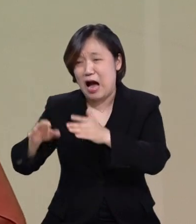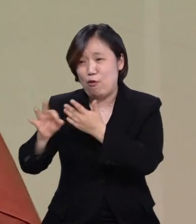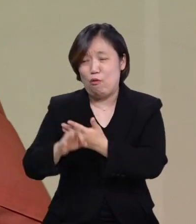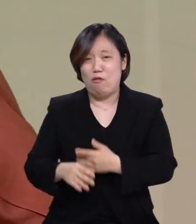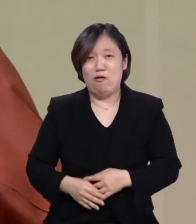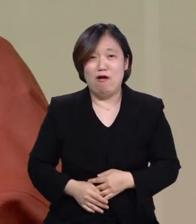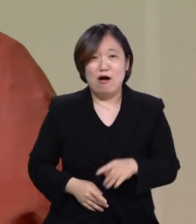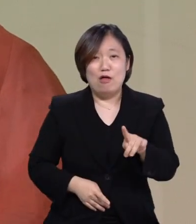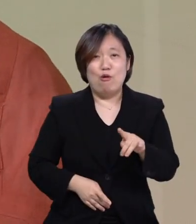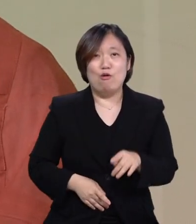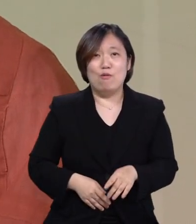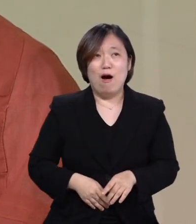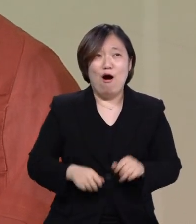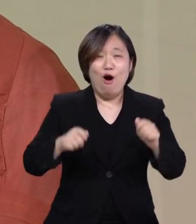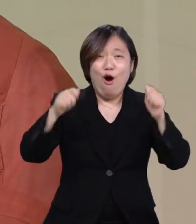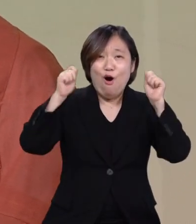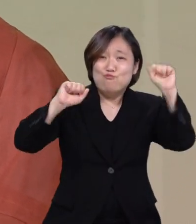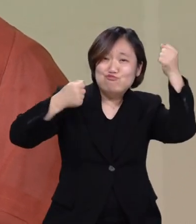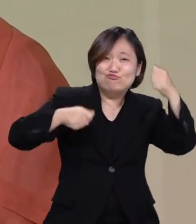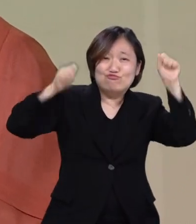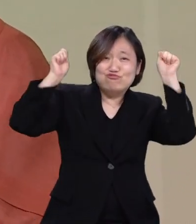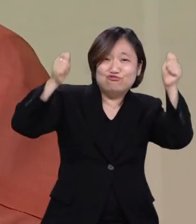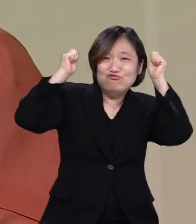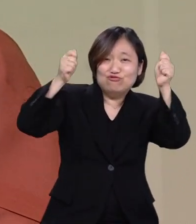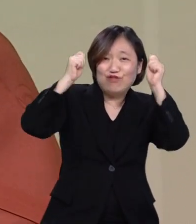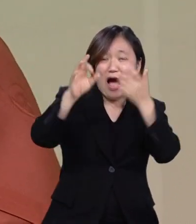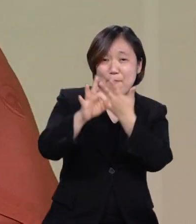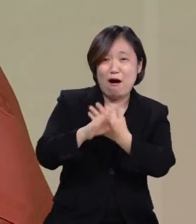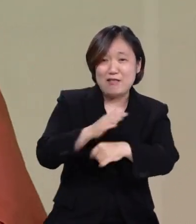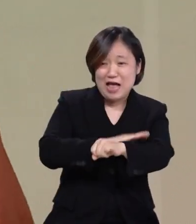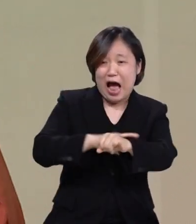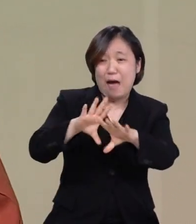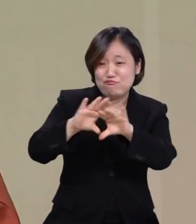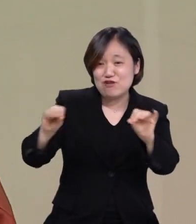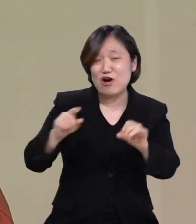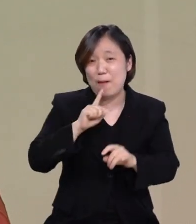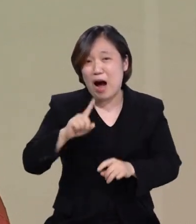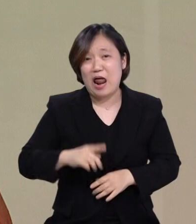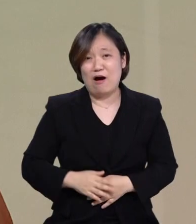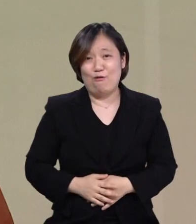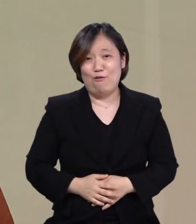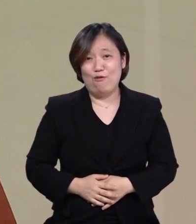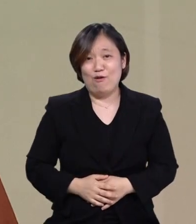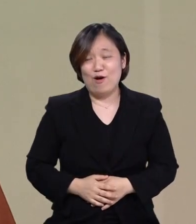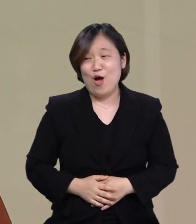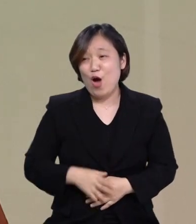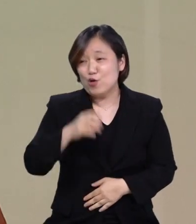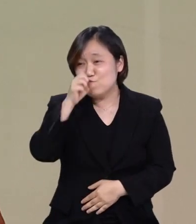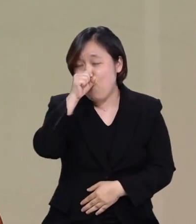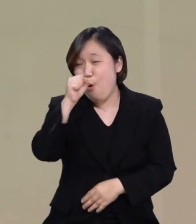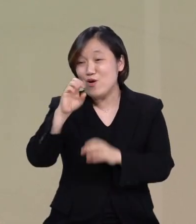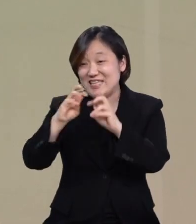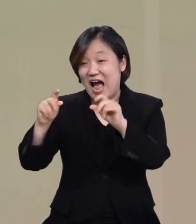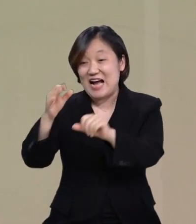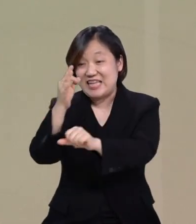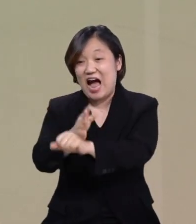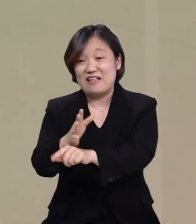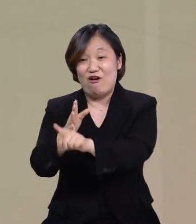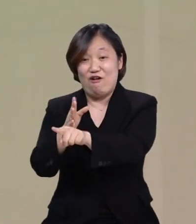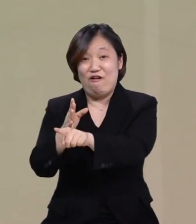모든 일이 술술 풀릴거다 라든가 또 뭐 좋은 땅을 얻어 가지고 그 땅에다가